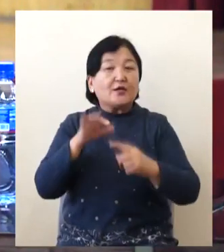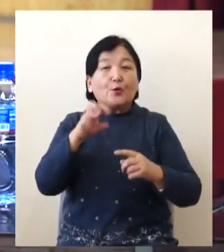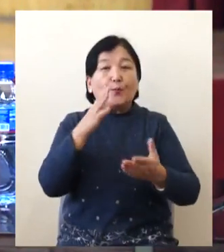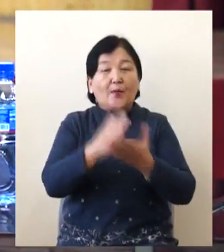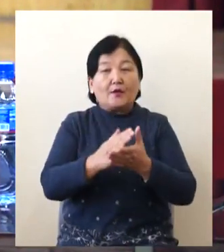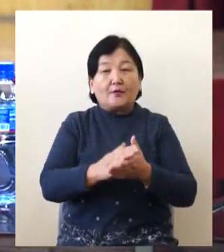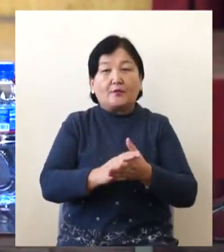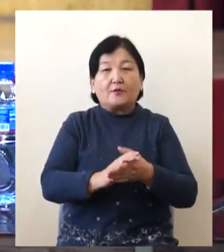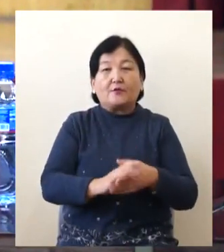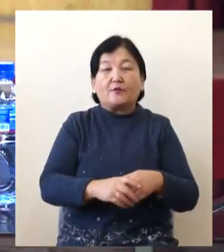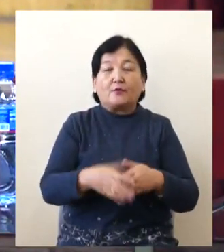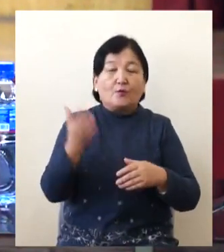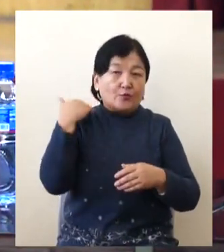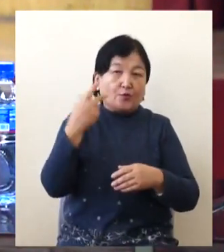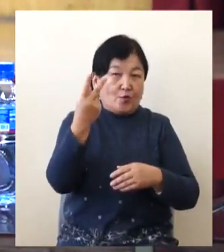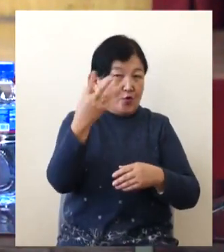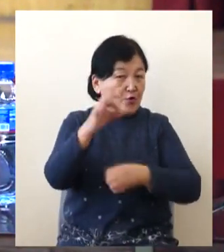20 жилийн өмнө ганц ч модгүй байсан.